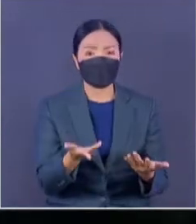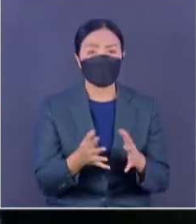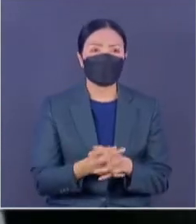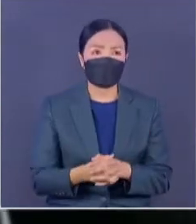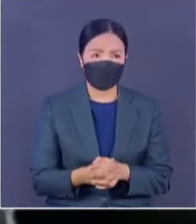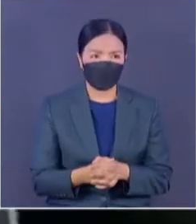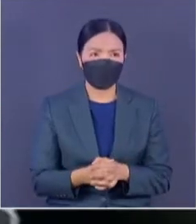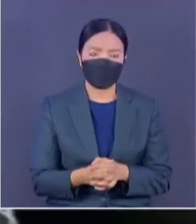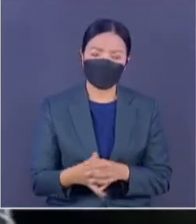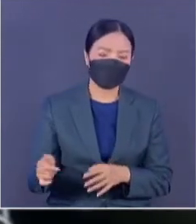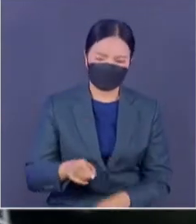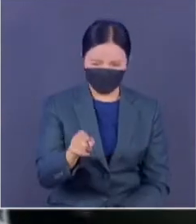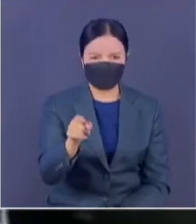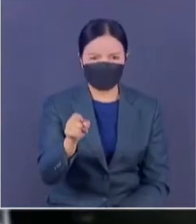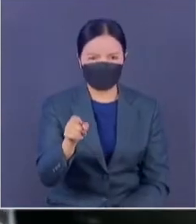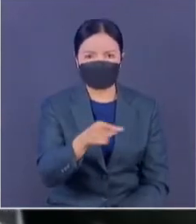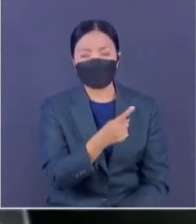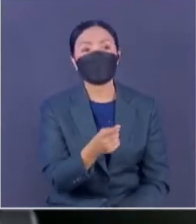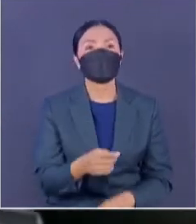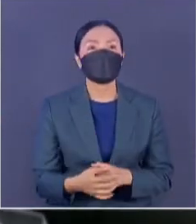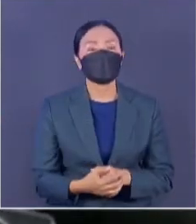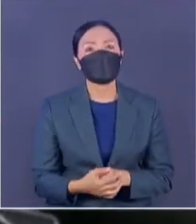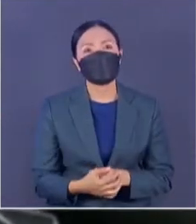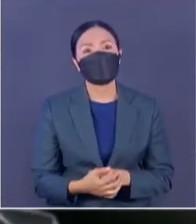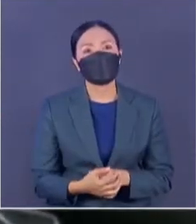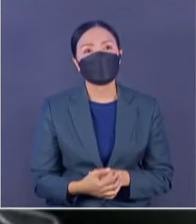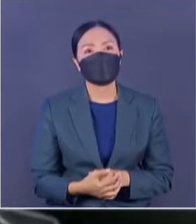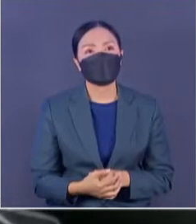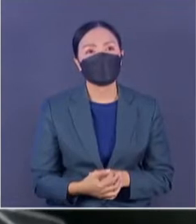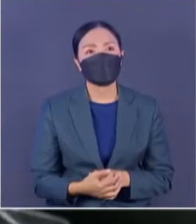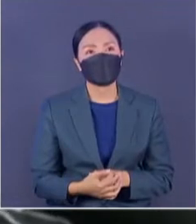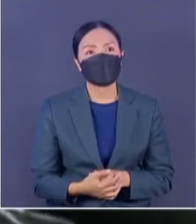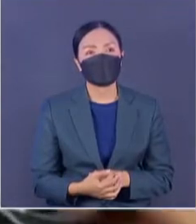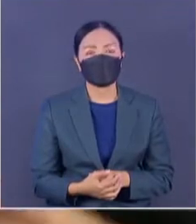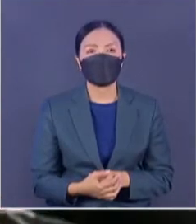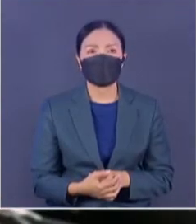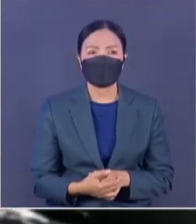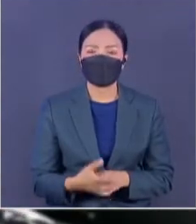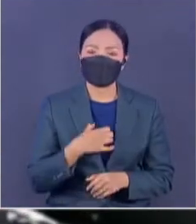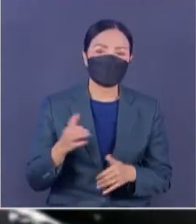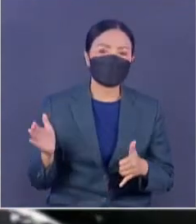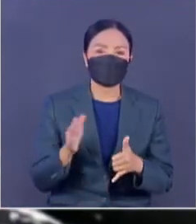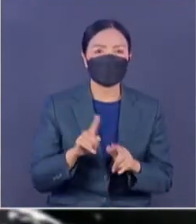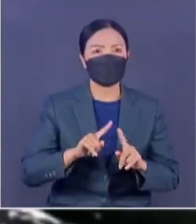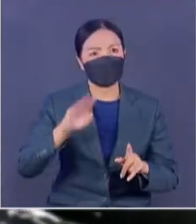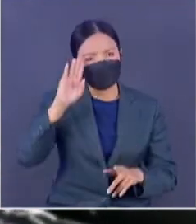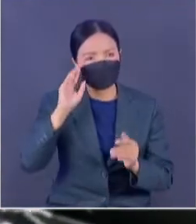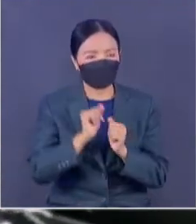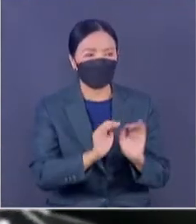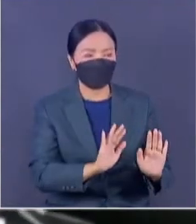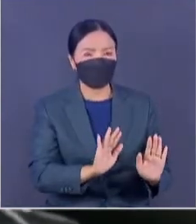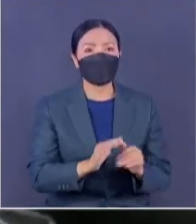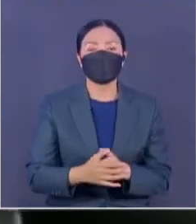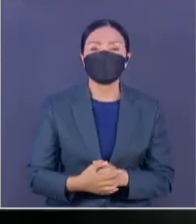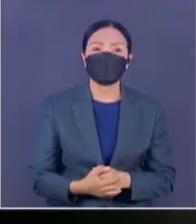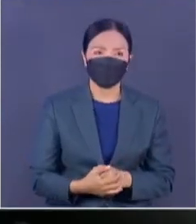เดินทางมาชี้ตัวผู้ต้องหาพอเห็นผู้ต้องหารายนี้ปั๊บเนี่ยก็ปรีที่จะเข้าไปตบเลยนะคะก่อนที่เจ้าที่ตำรวจเนี่ยก็ต้องห้าม